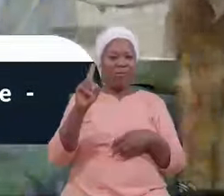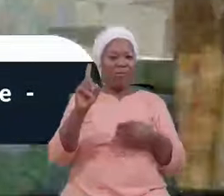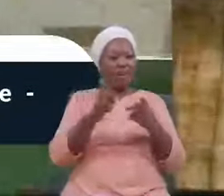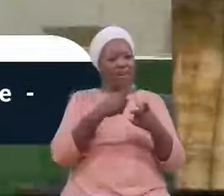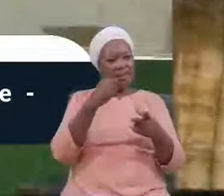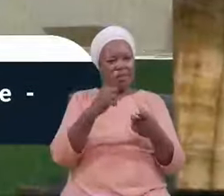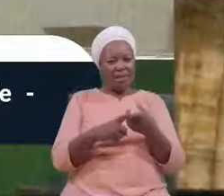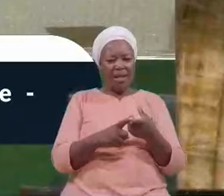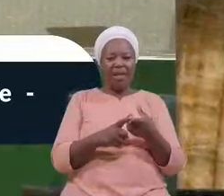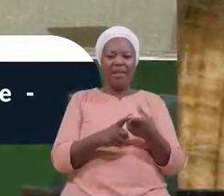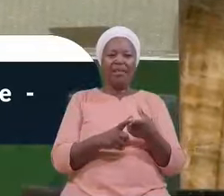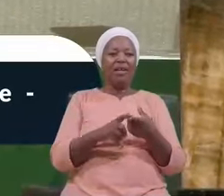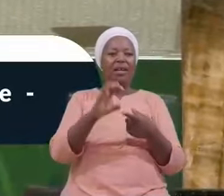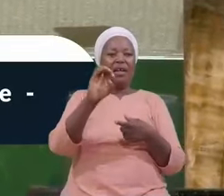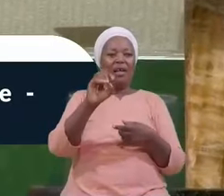Élisée dit,